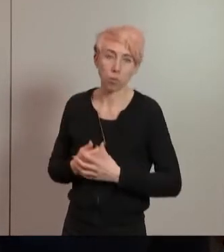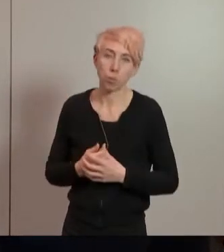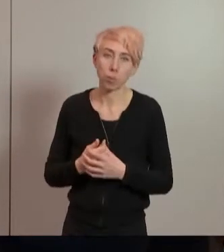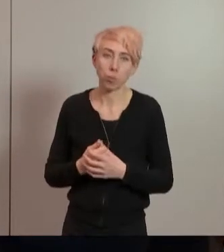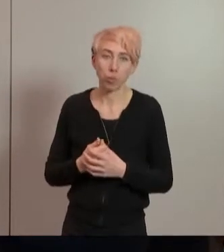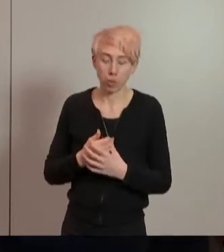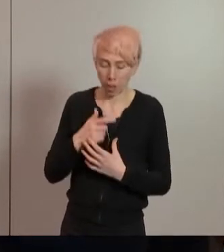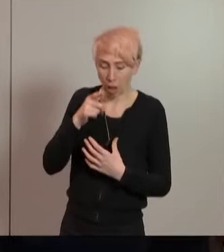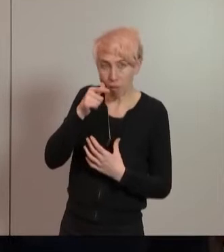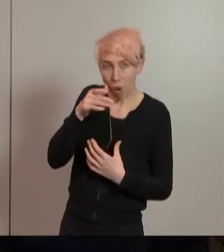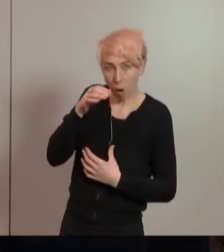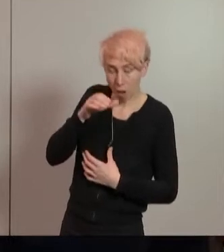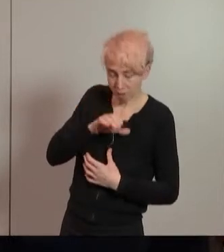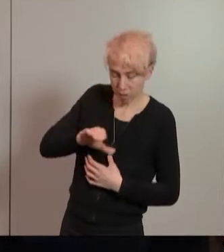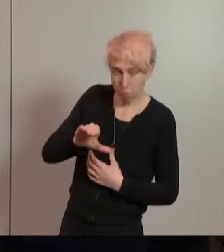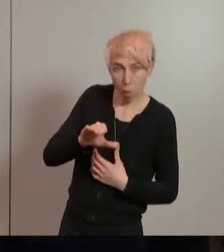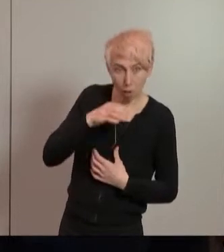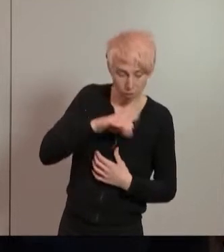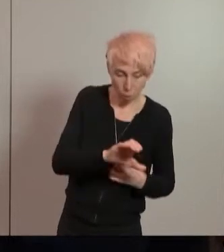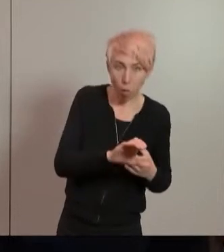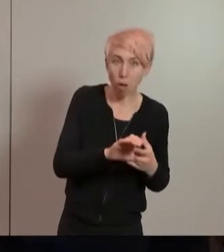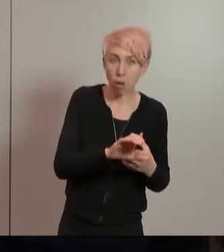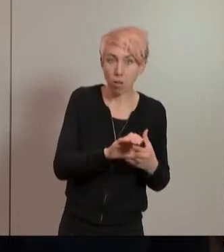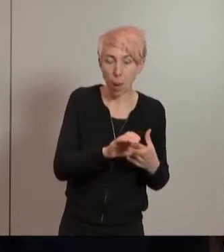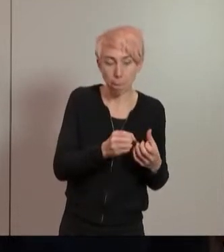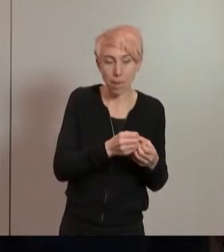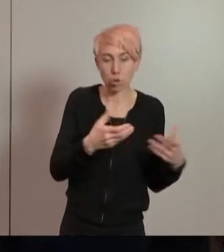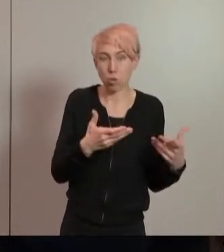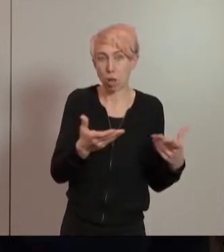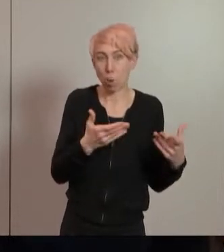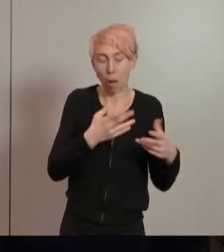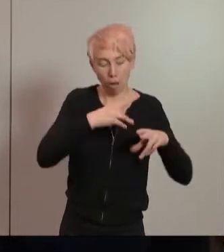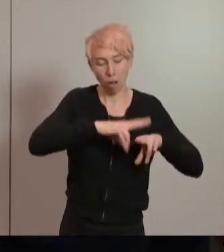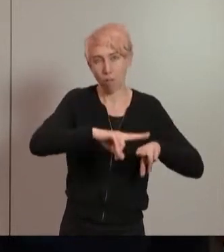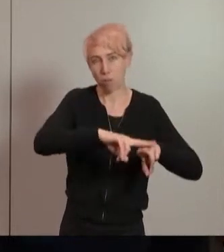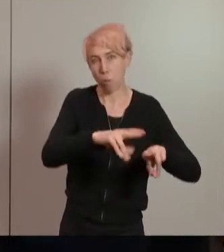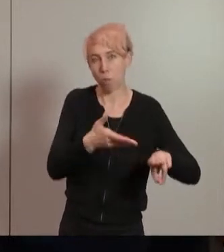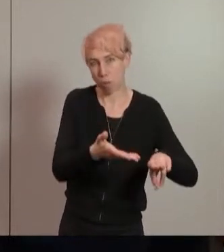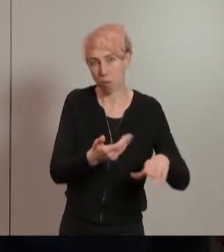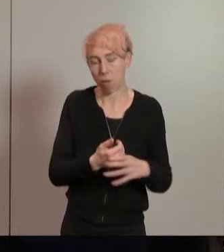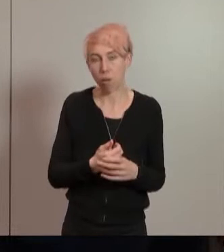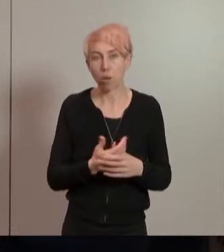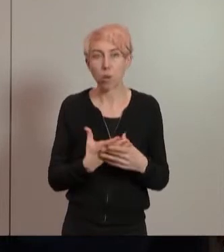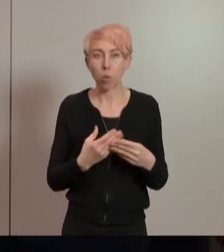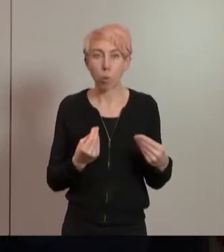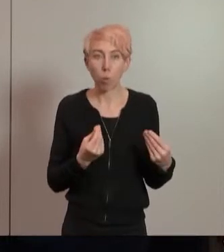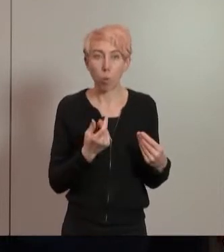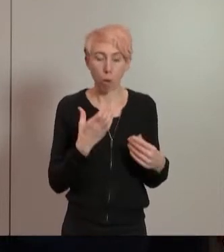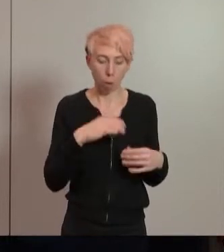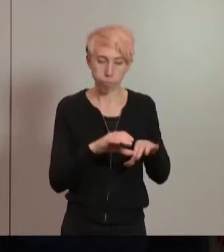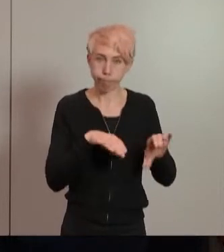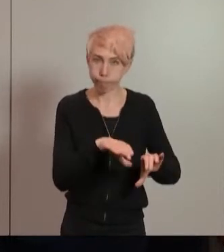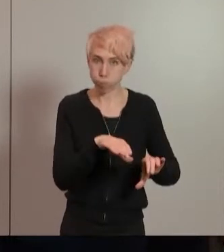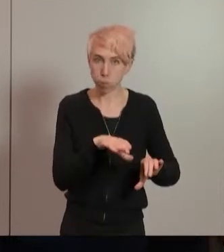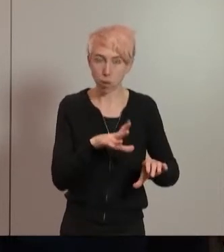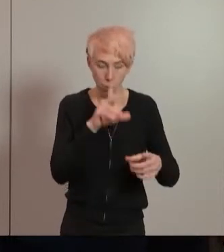Les efforts qui sont faits en investissement concernent en très grande partie, en majorité, des rénovations. On a beaucoup d'enveloppes qui sont liées aussi à